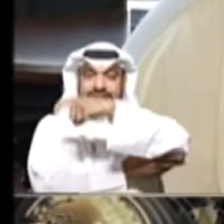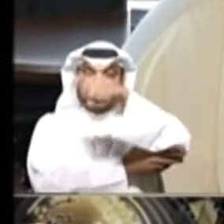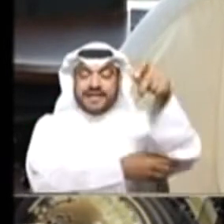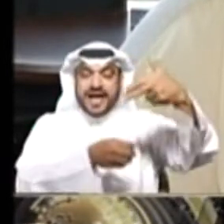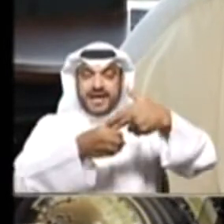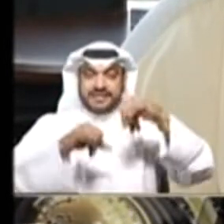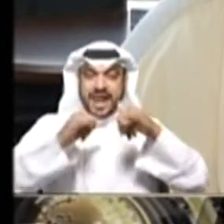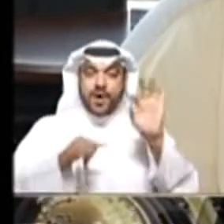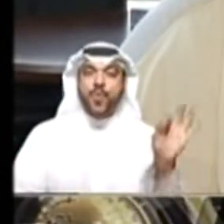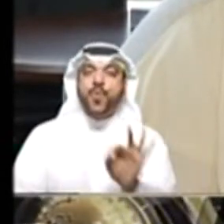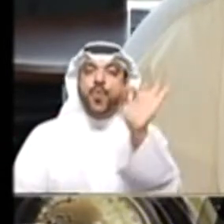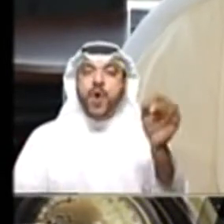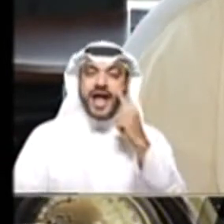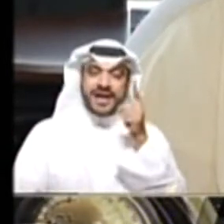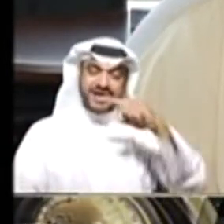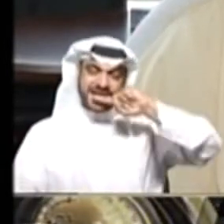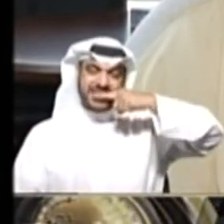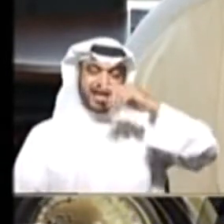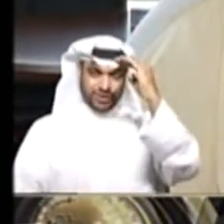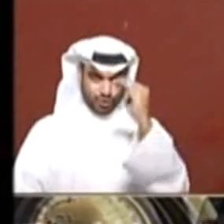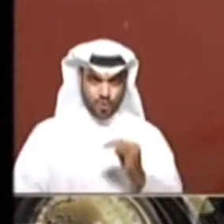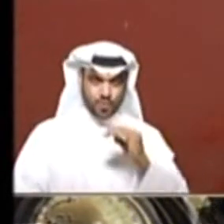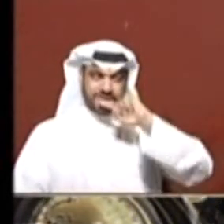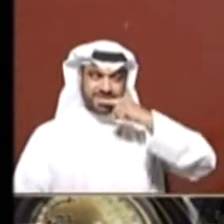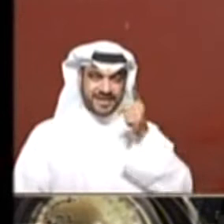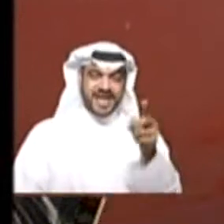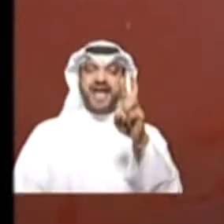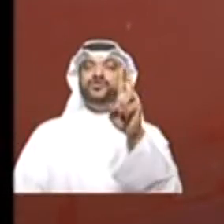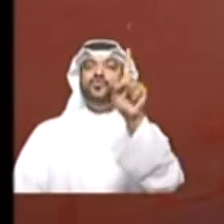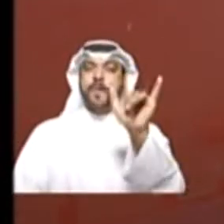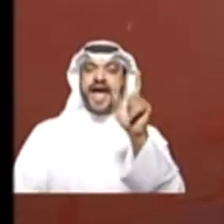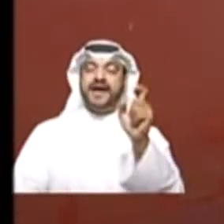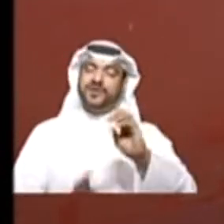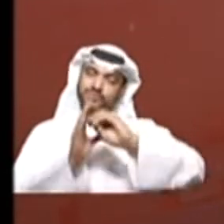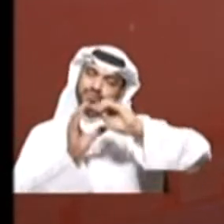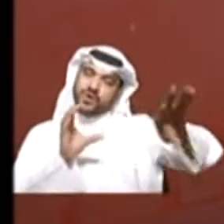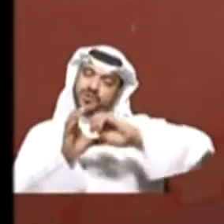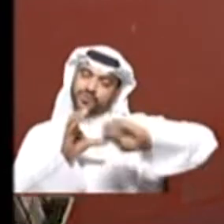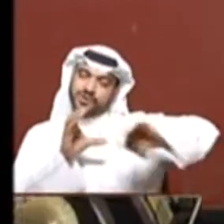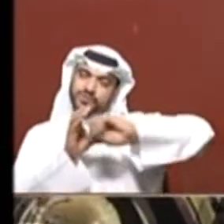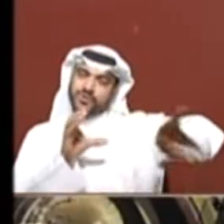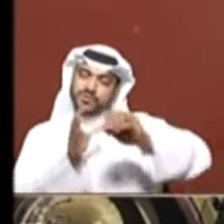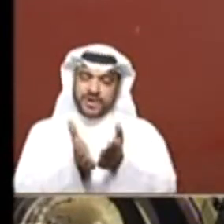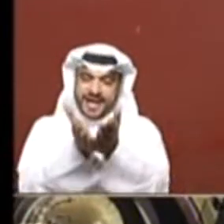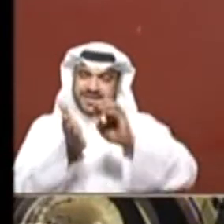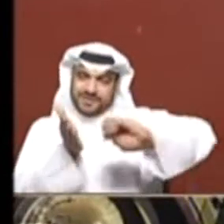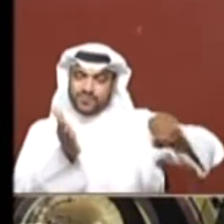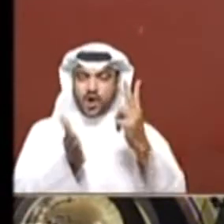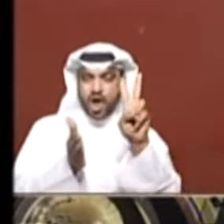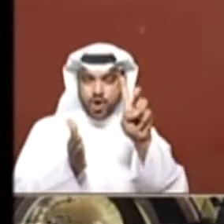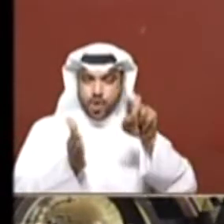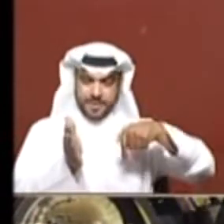إلى ميناء خور الزبير العراقي، حيث من المتوقع أن تفرغ حمولتها خلال اليومين